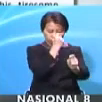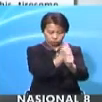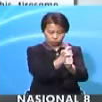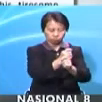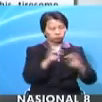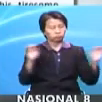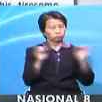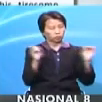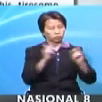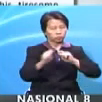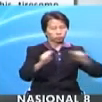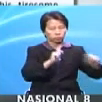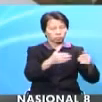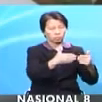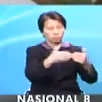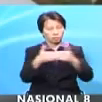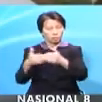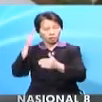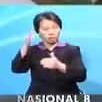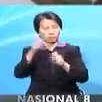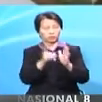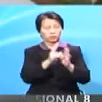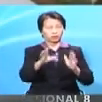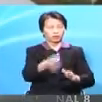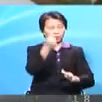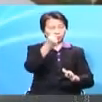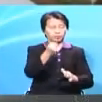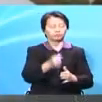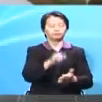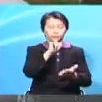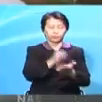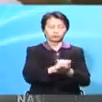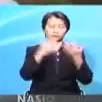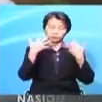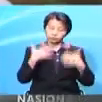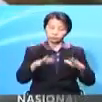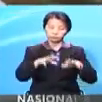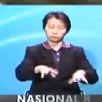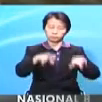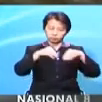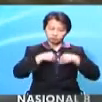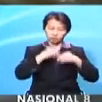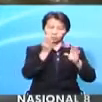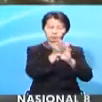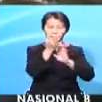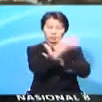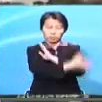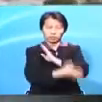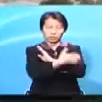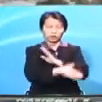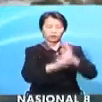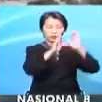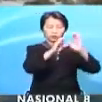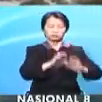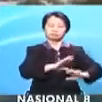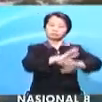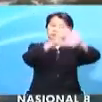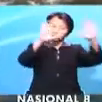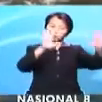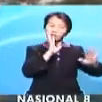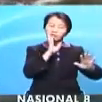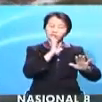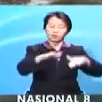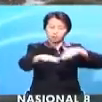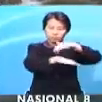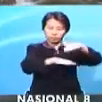bahwa tindakan lanjut akan diambil akar itu telah diterima oleh bank negara yang secara jelas menyatakan